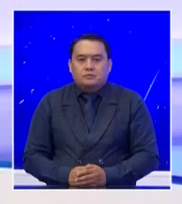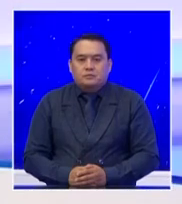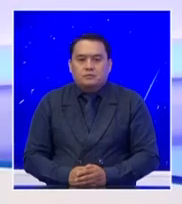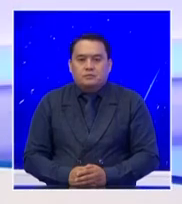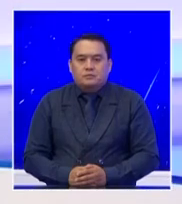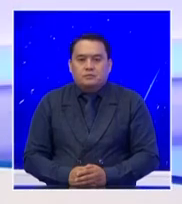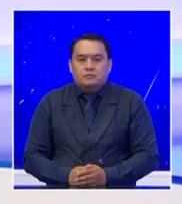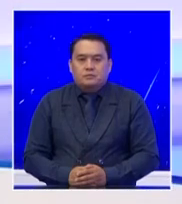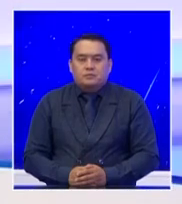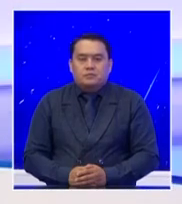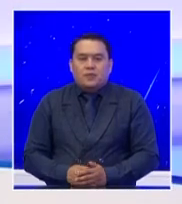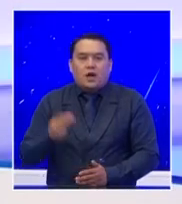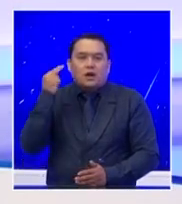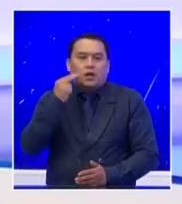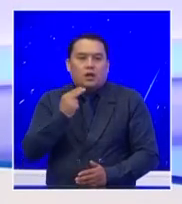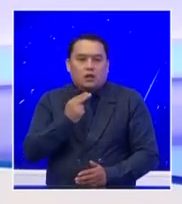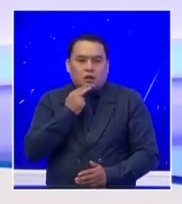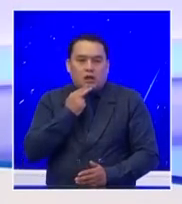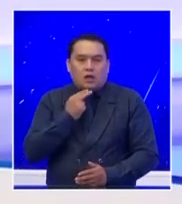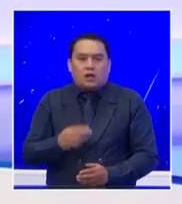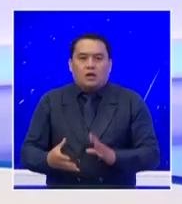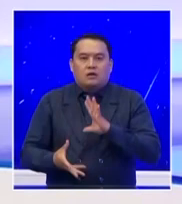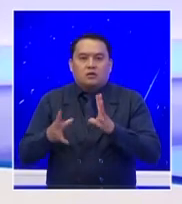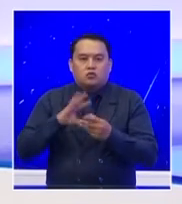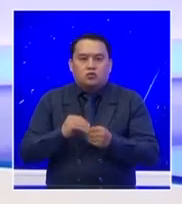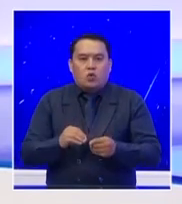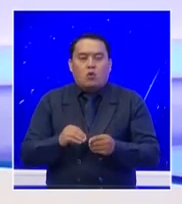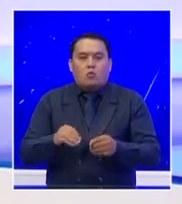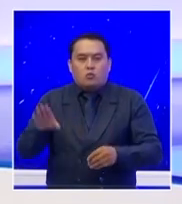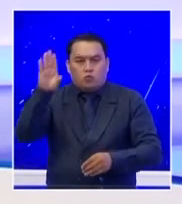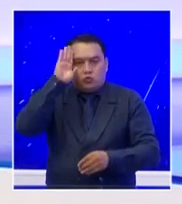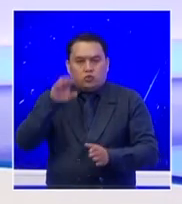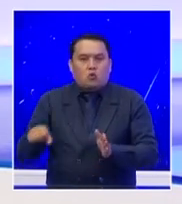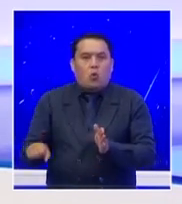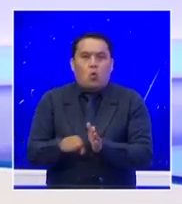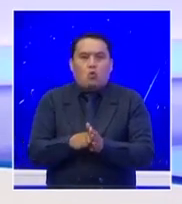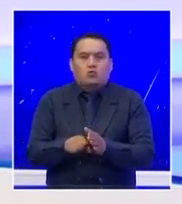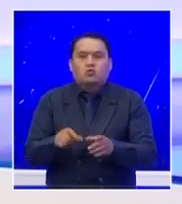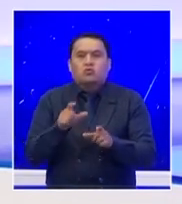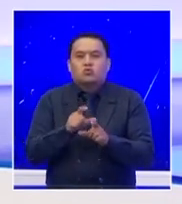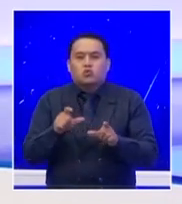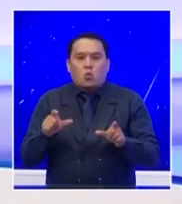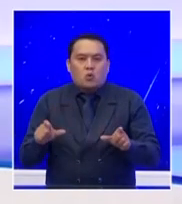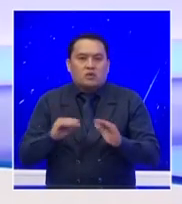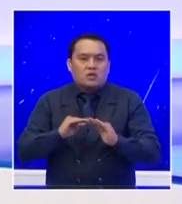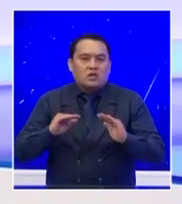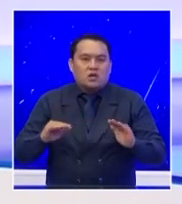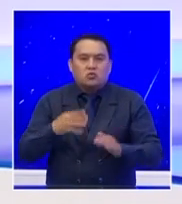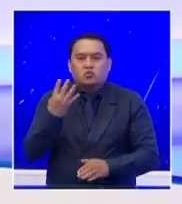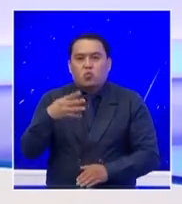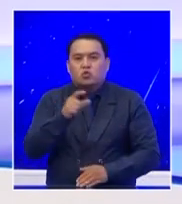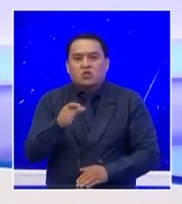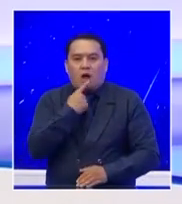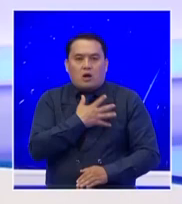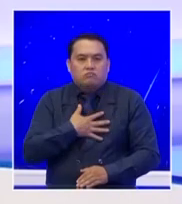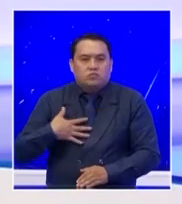В городе Учжоу на юге Китая в результате нападения мужчины с ножом на группу школьников пострадали 40 человек. ЧП произошло